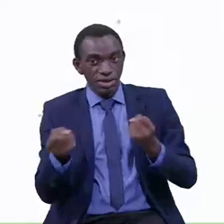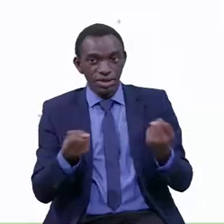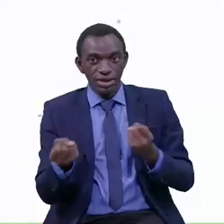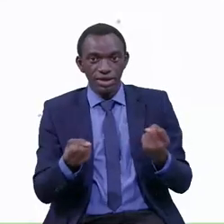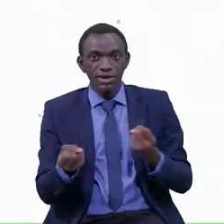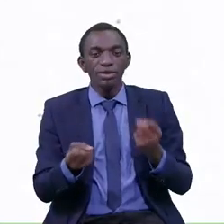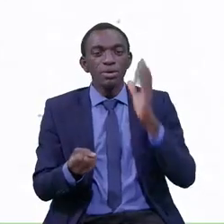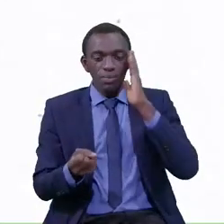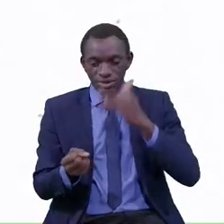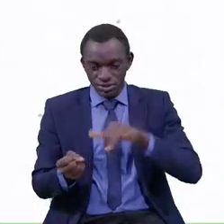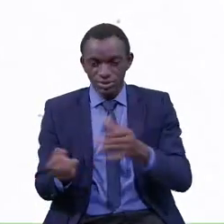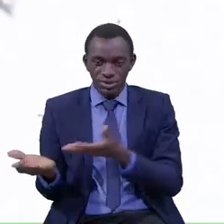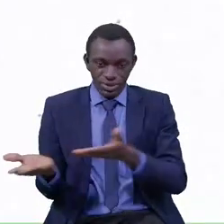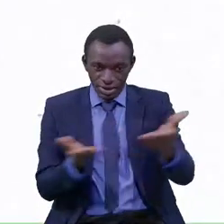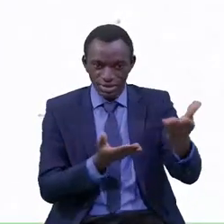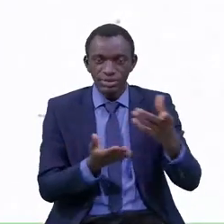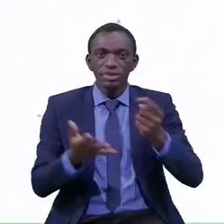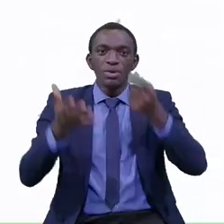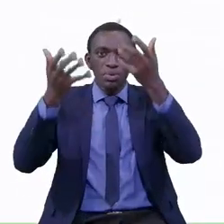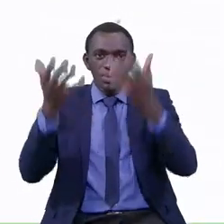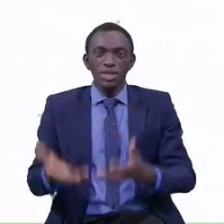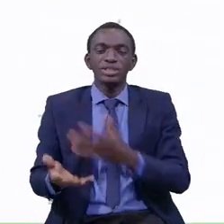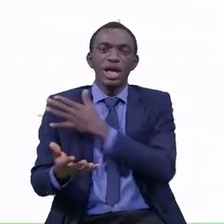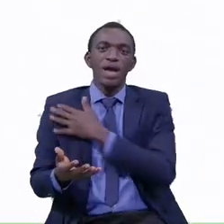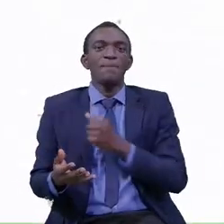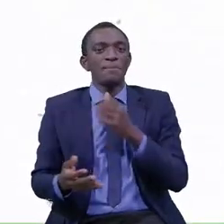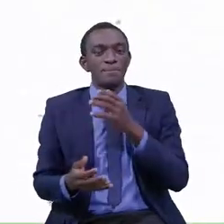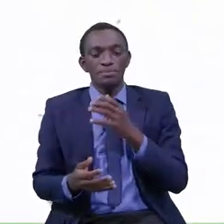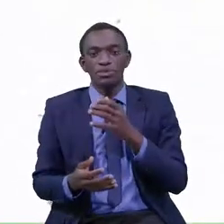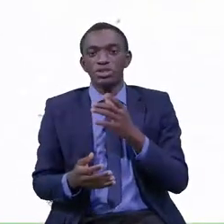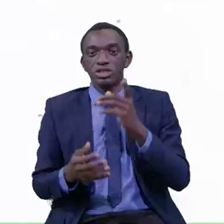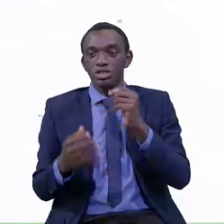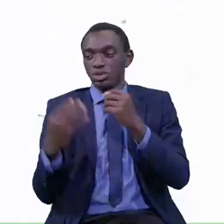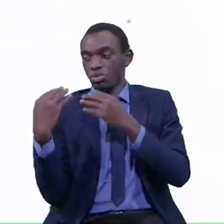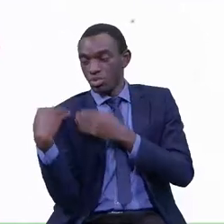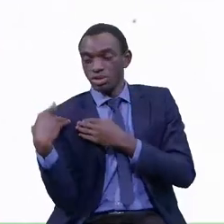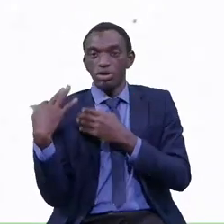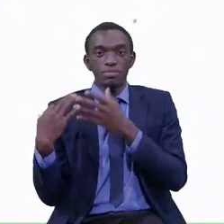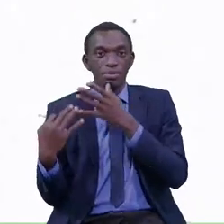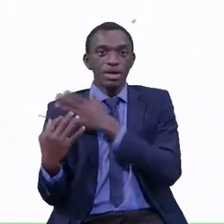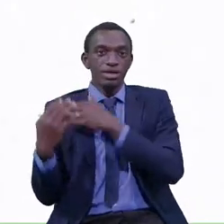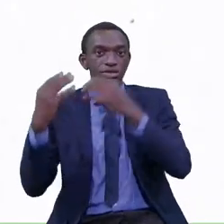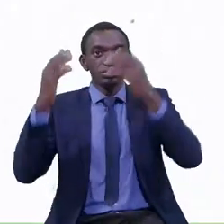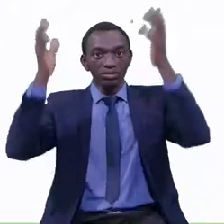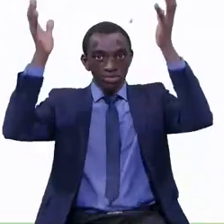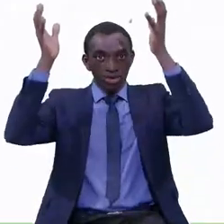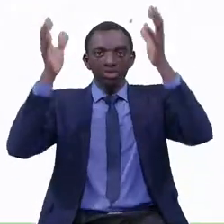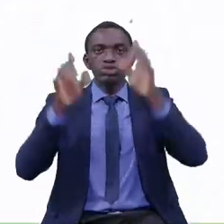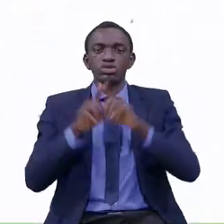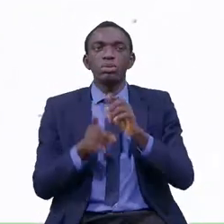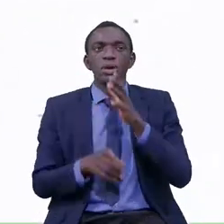porte toujours le poids de maman et le poids du fardeau. Maman a